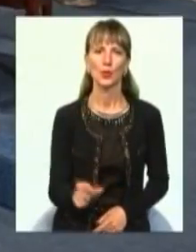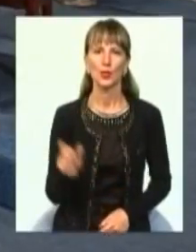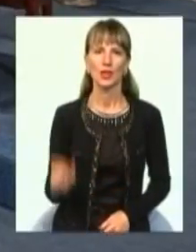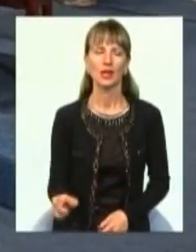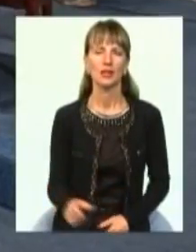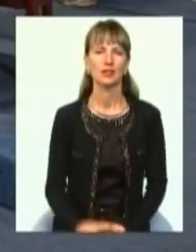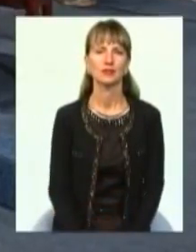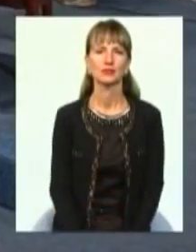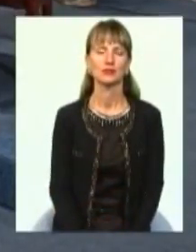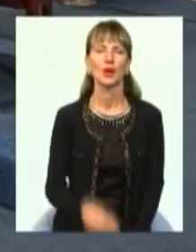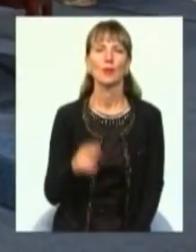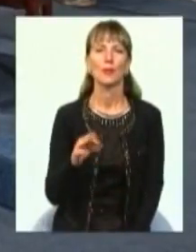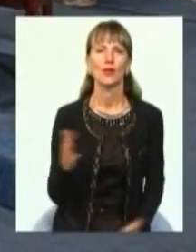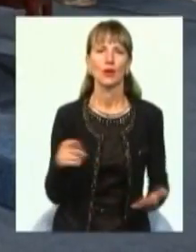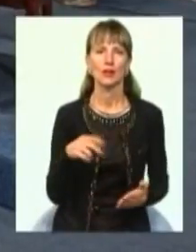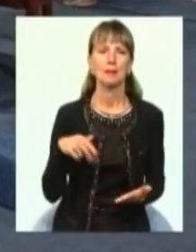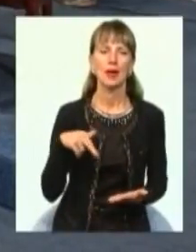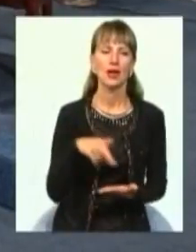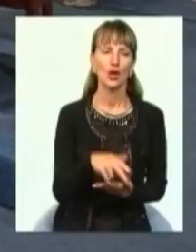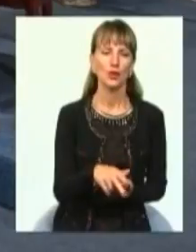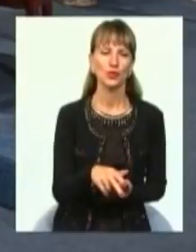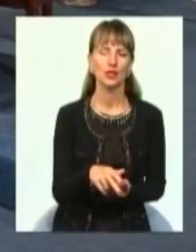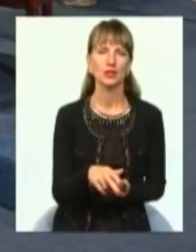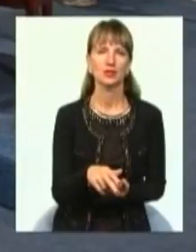Людей, по якому вони переходять